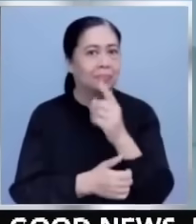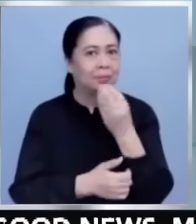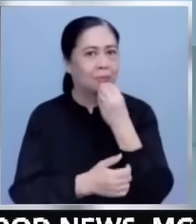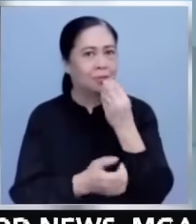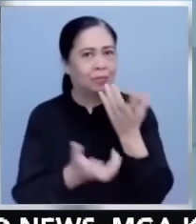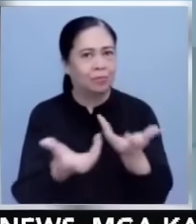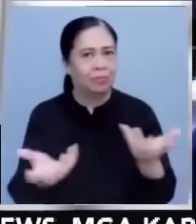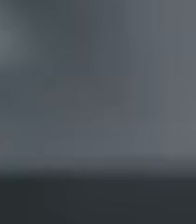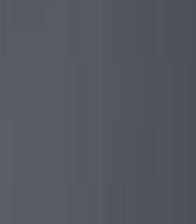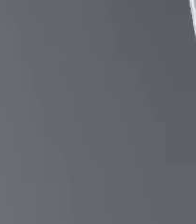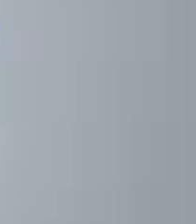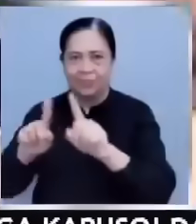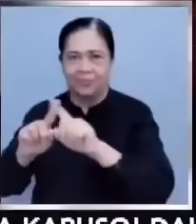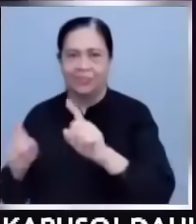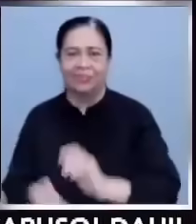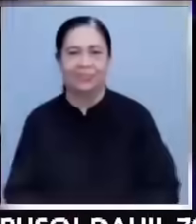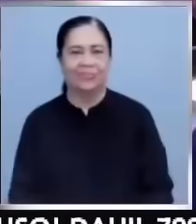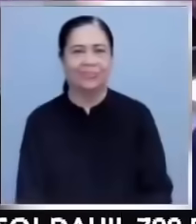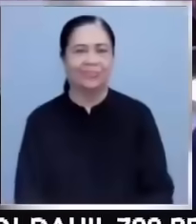dishes.